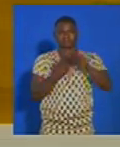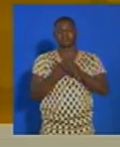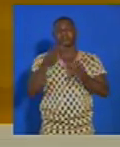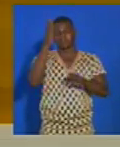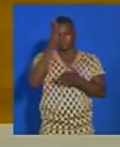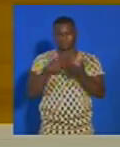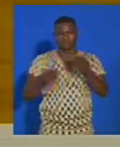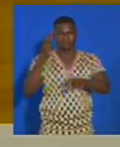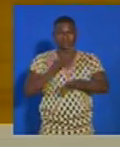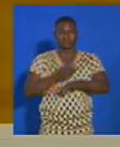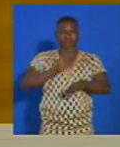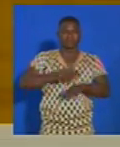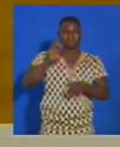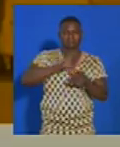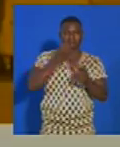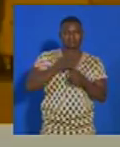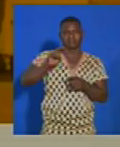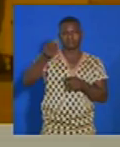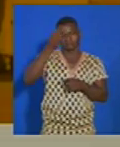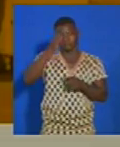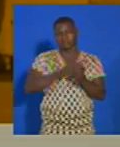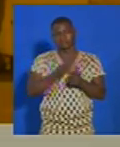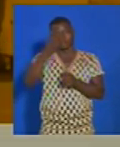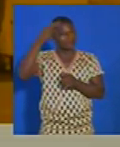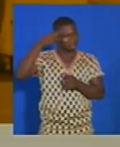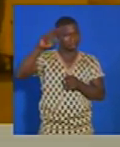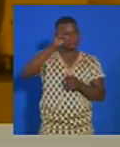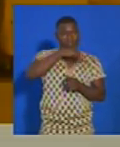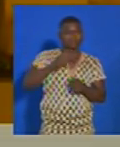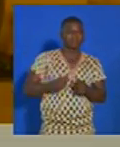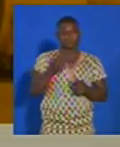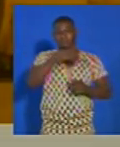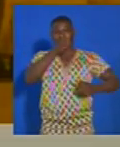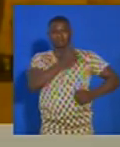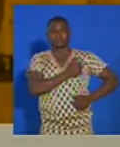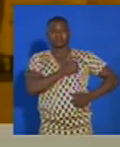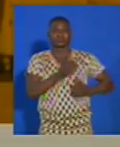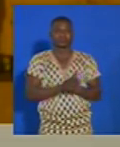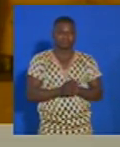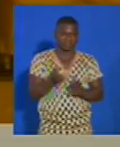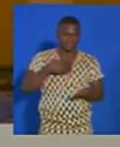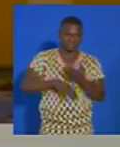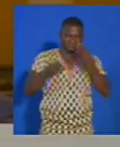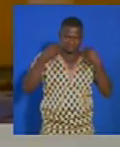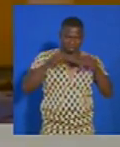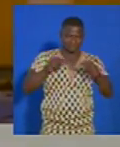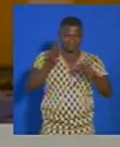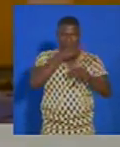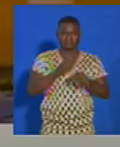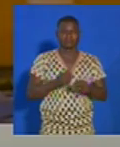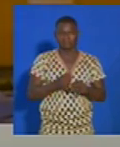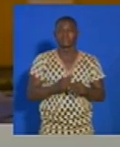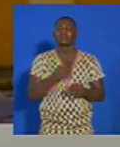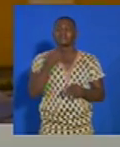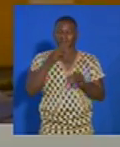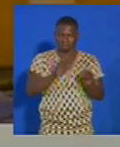entre les milices alliées au gouvernement d'union nationale et les combattants du maréchal Haftar. Dans un message sonore, ce dernier a